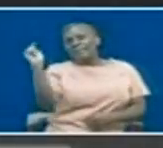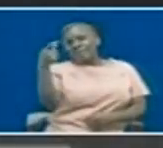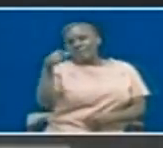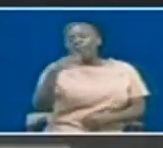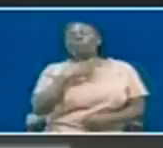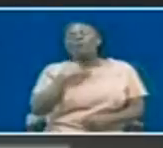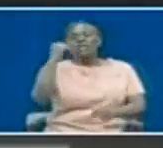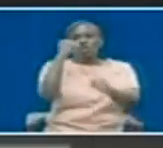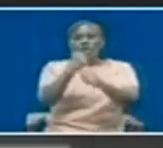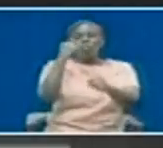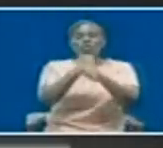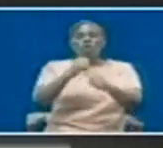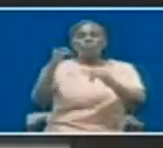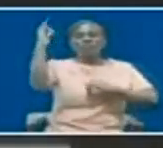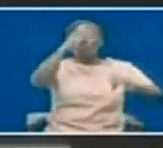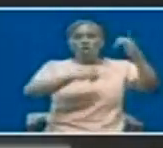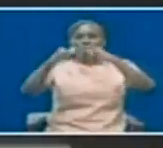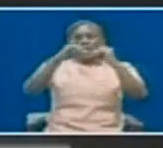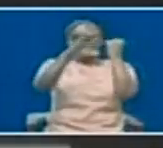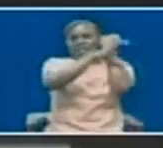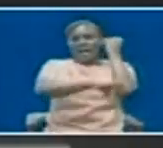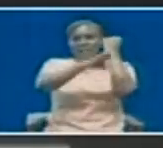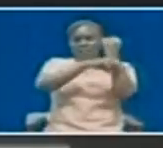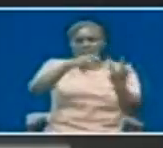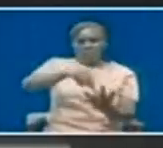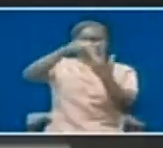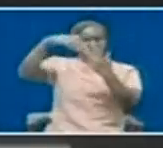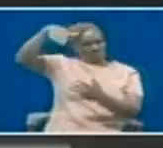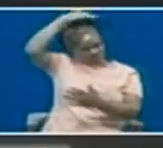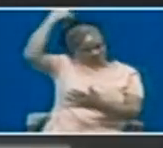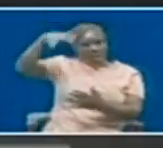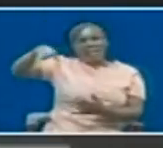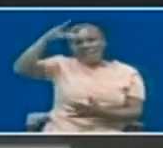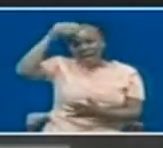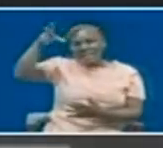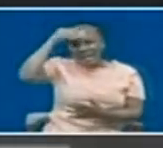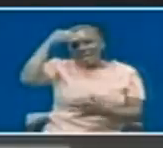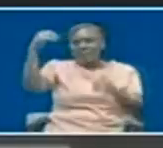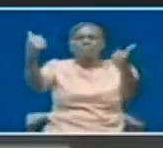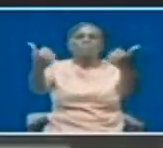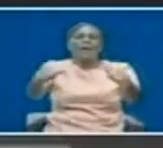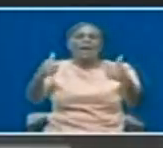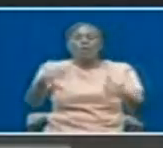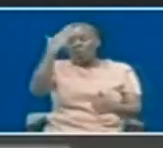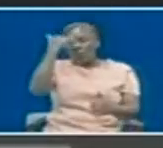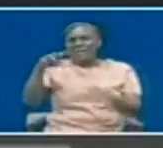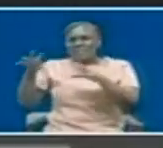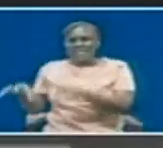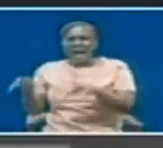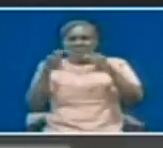wanaotafuta ajira nchi za nje haswa Saudi Arabia wasijifunze leo wala kesho kutokana na visa vya